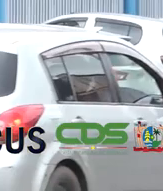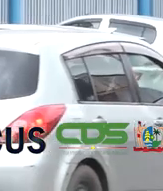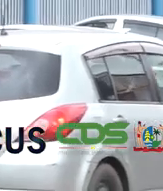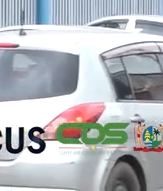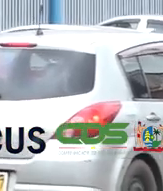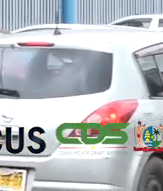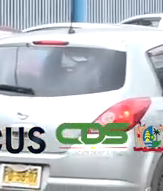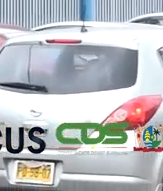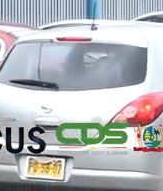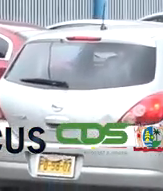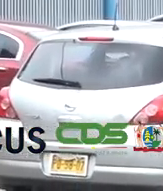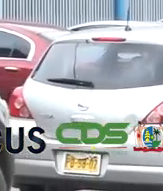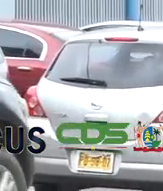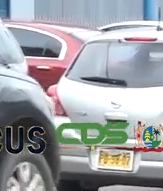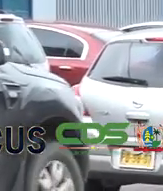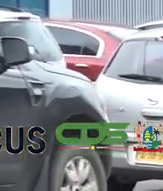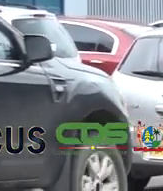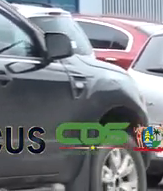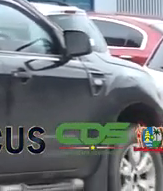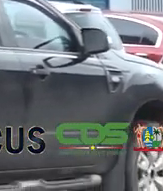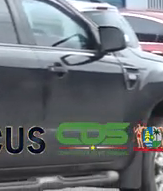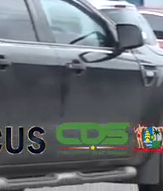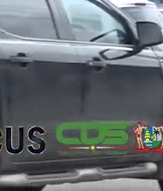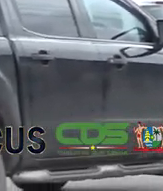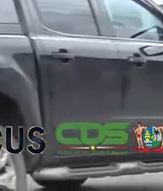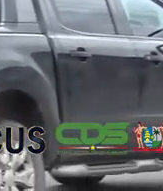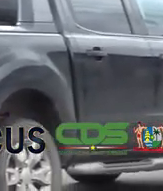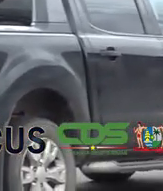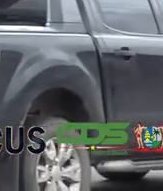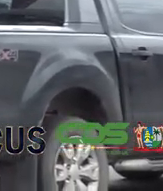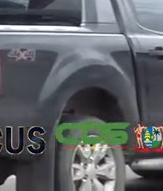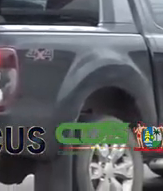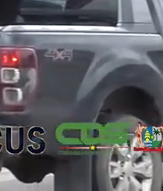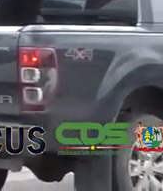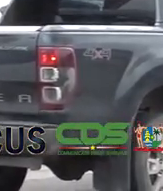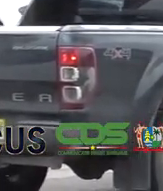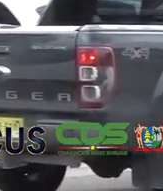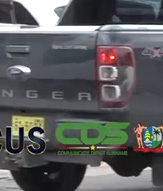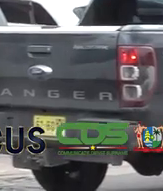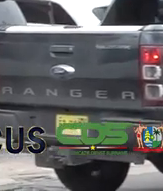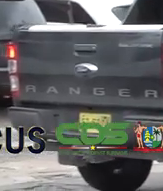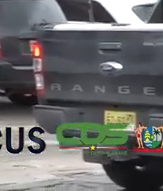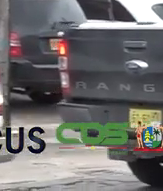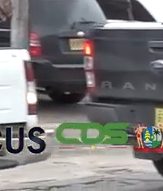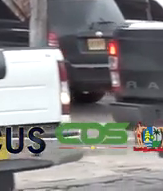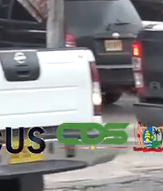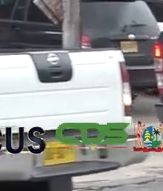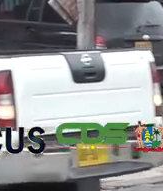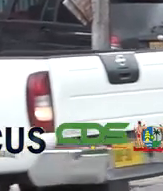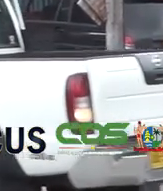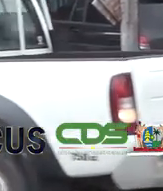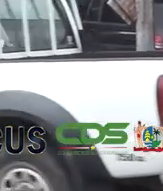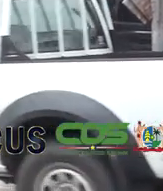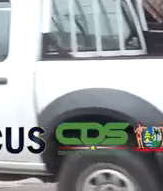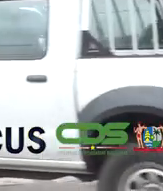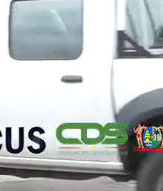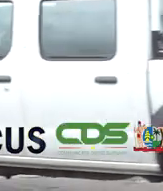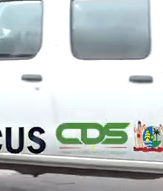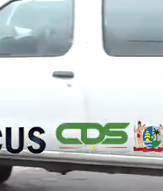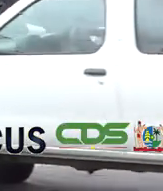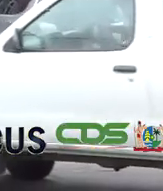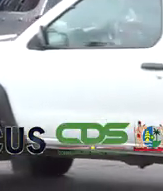meegenomen bij de berekening van de pensioenpremie en de SZF-bijdrage. Deze toelage wordt voor het eerst uitbetaald bij